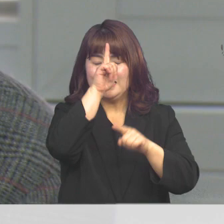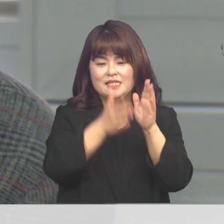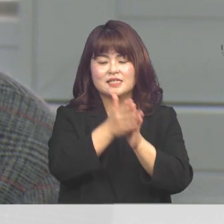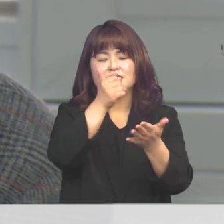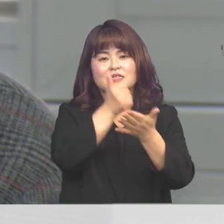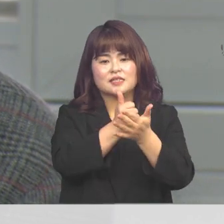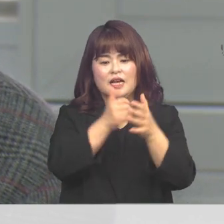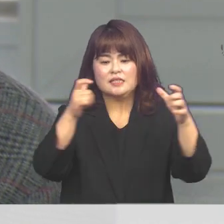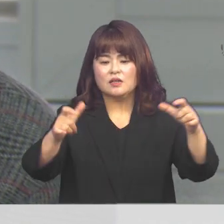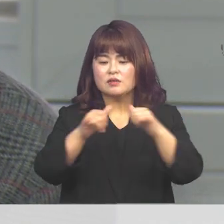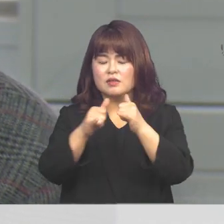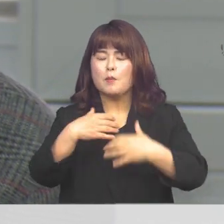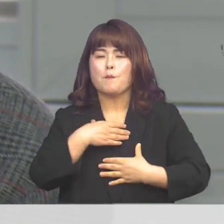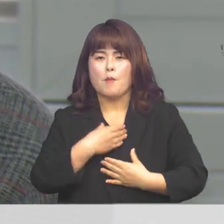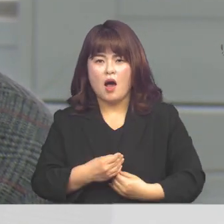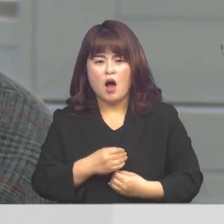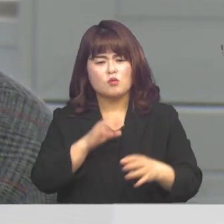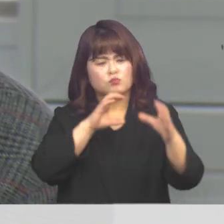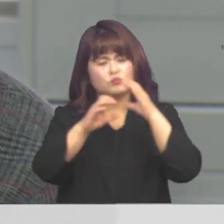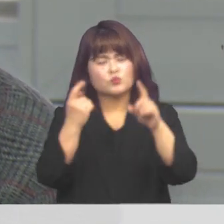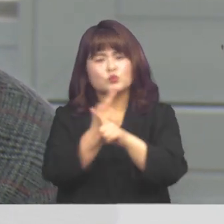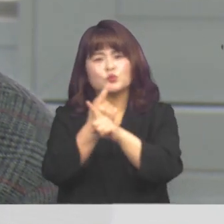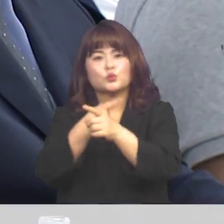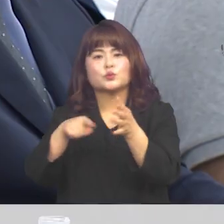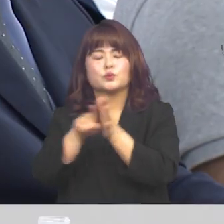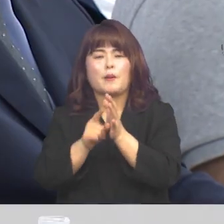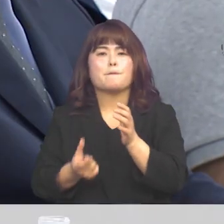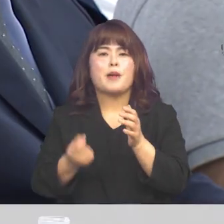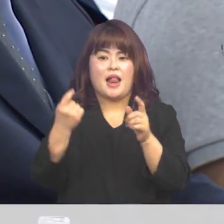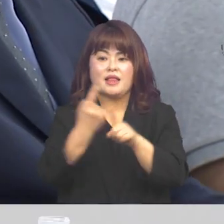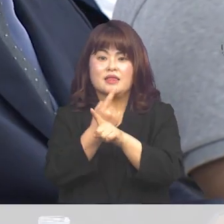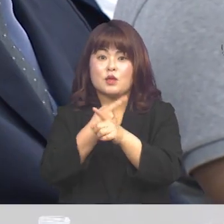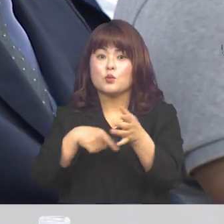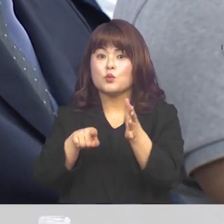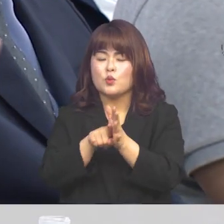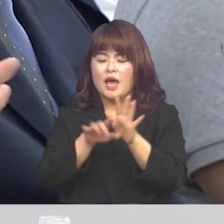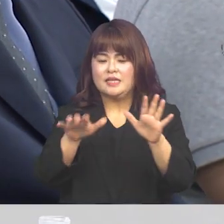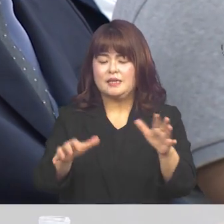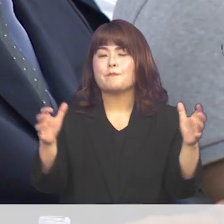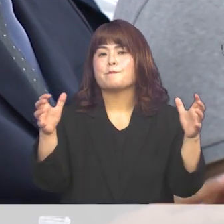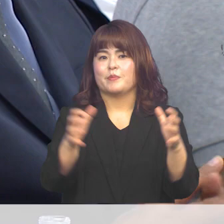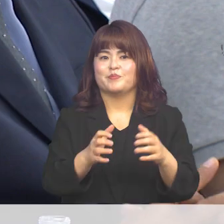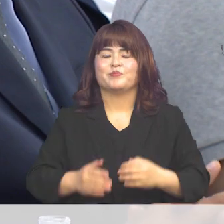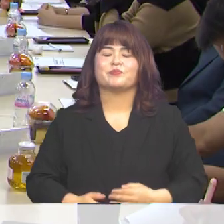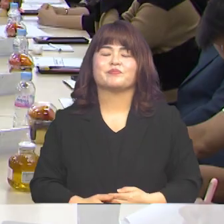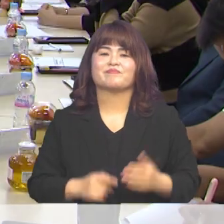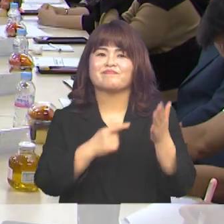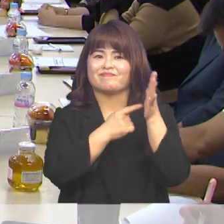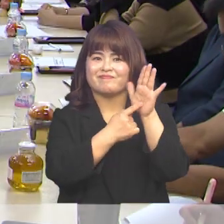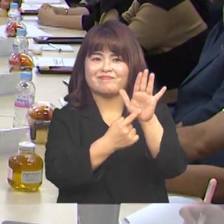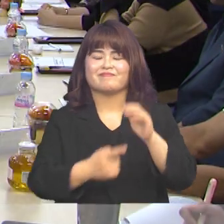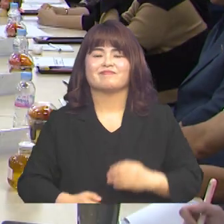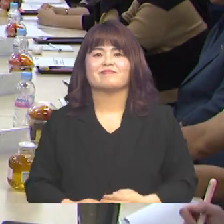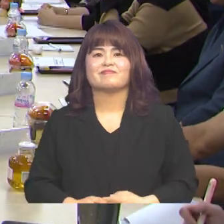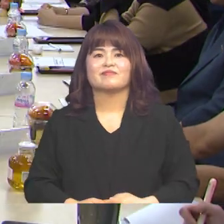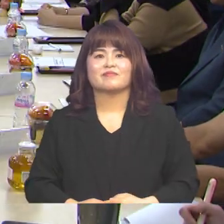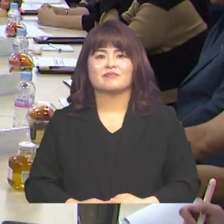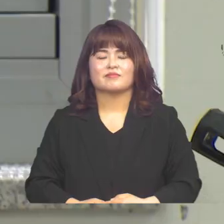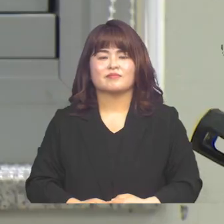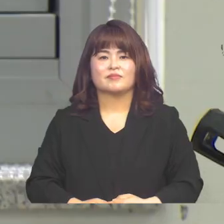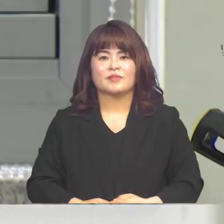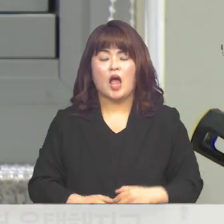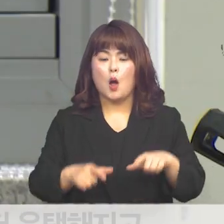이 시장은 주민들의 목소리를 듣고 해결할 수 있는 것들은 신속하게 처리하고자 이런 자리를 마련했다고